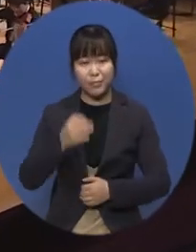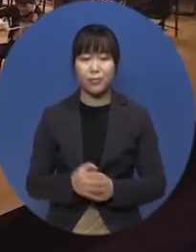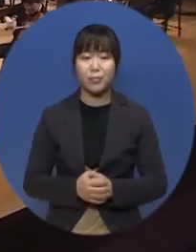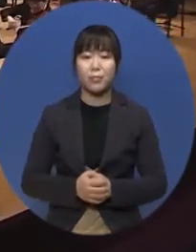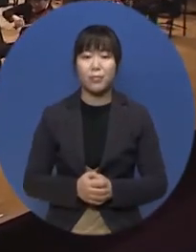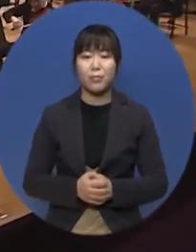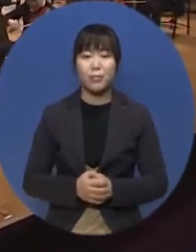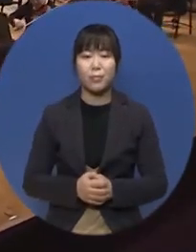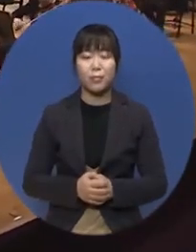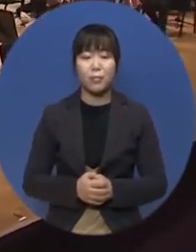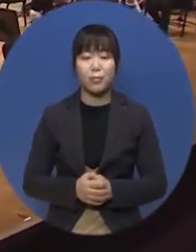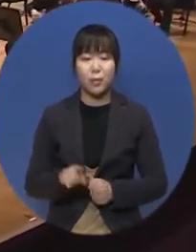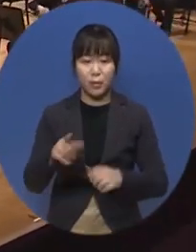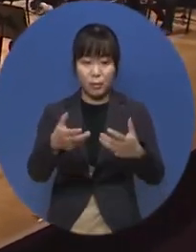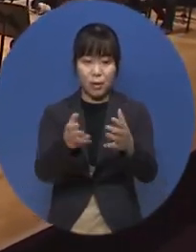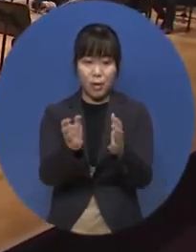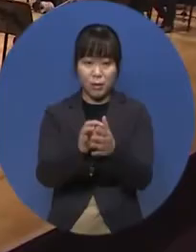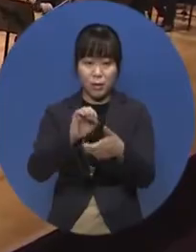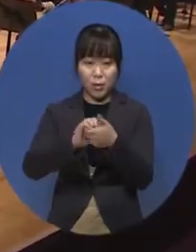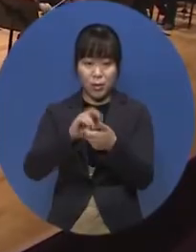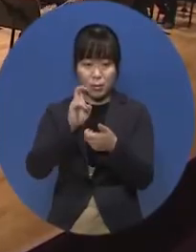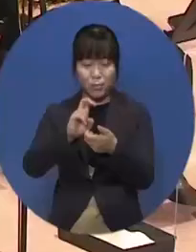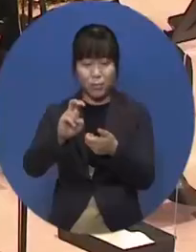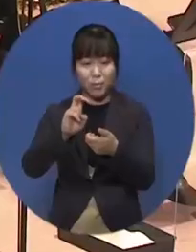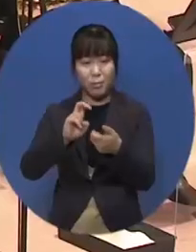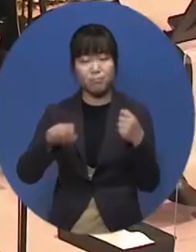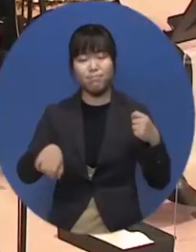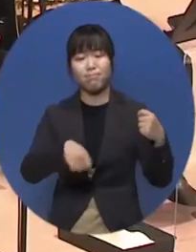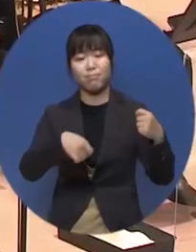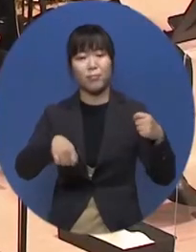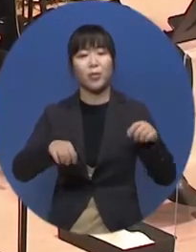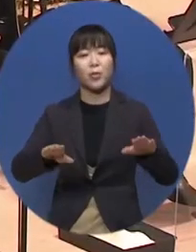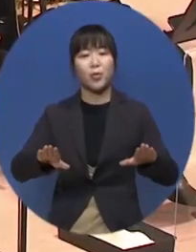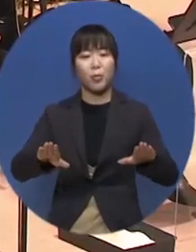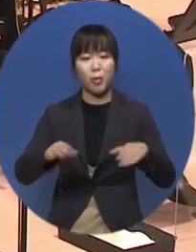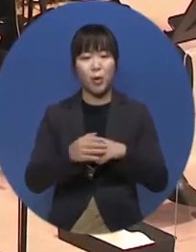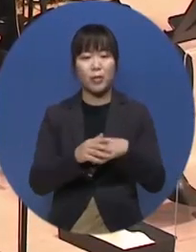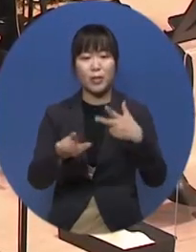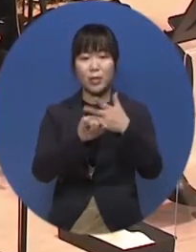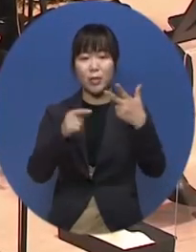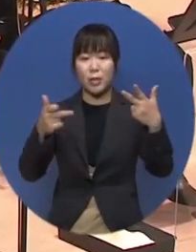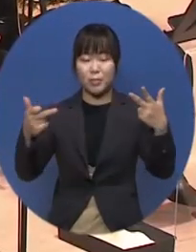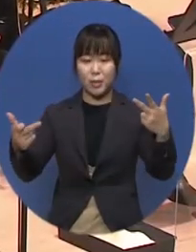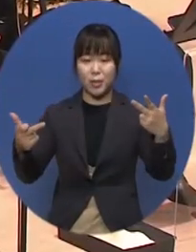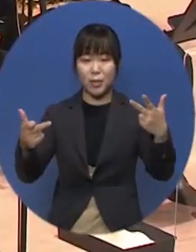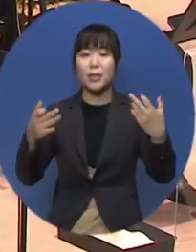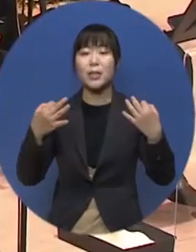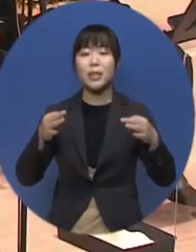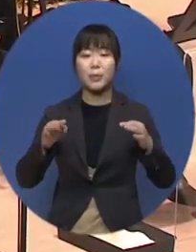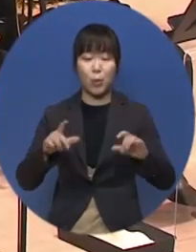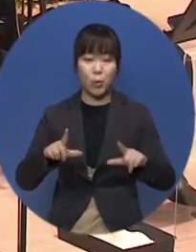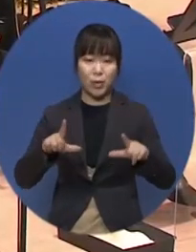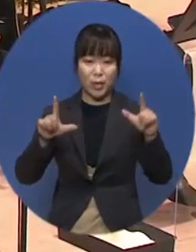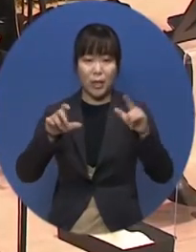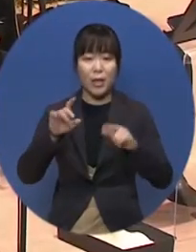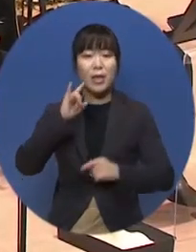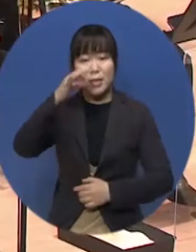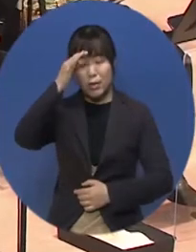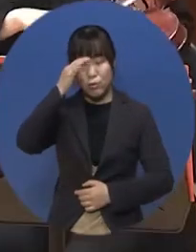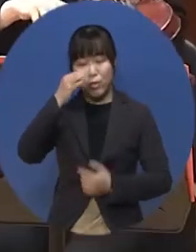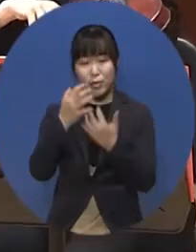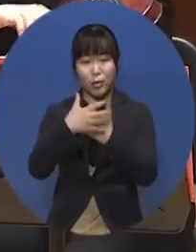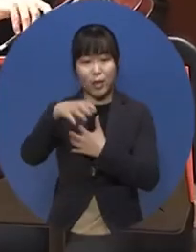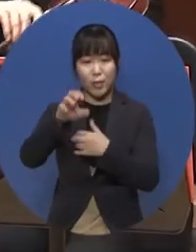코리안 심포니 오케스트라 의 전개 현재 모짜르트 보면 이 새로 시킬 금요일 예술의 전당 콘서트 홀에서 열립니다